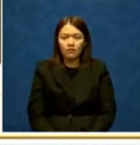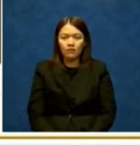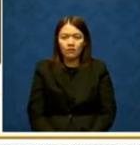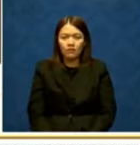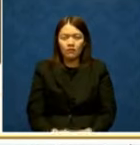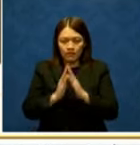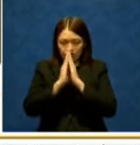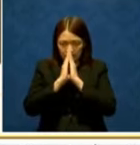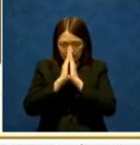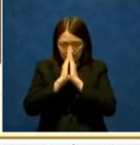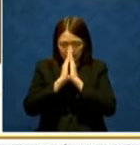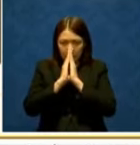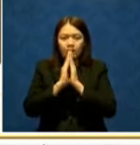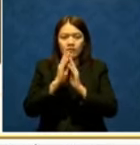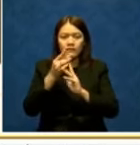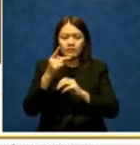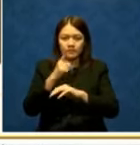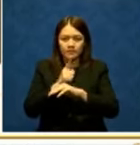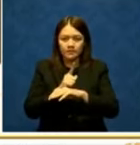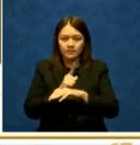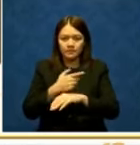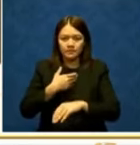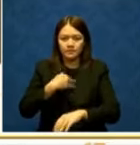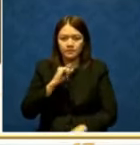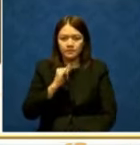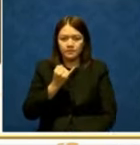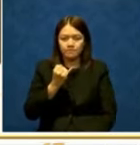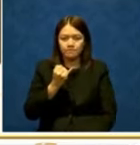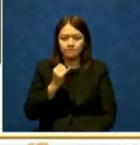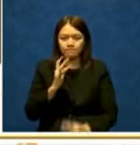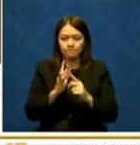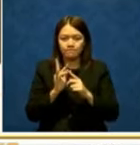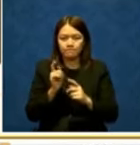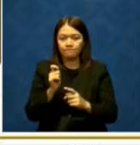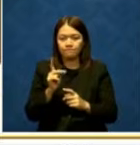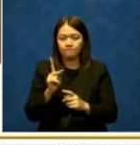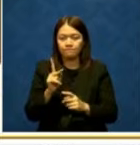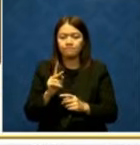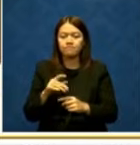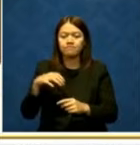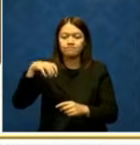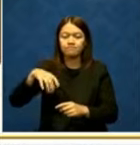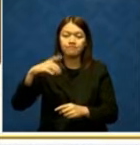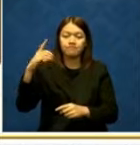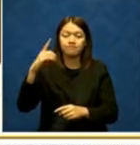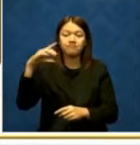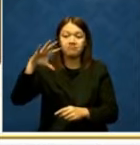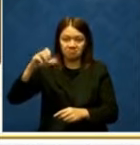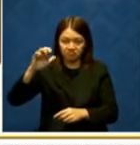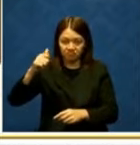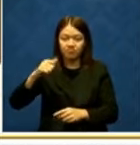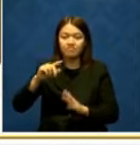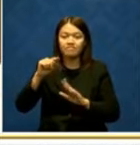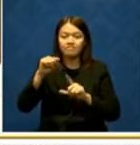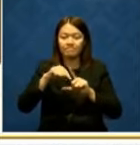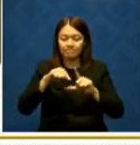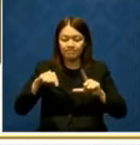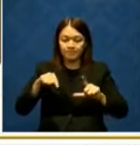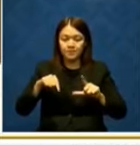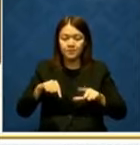เรียนท่านประธานสภาผู้แทนราษฎรที่เคารพนะครับผมจอจารย์เอกราชอุดมอำนวยผู้แทนคนดอนเมืองพักรเก้าวไกลครับก่อนอื่นขอชื่นชมนะครับสำนัก